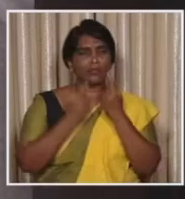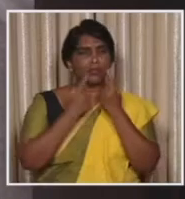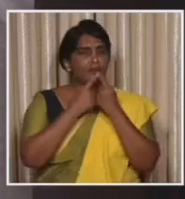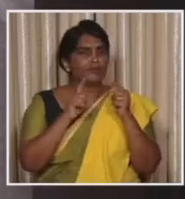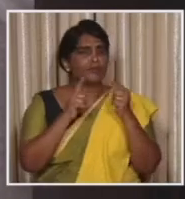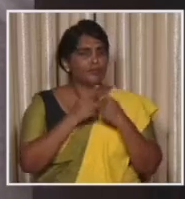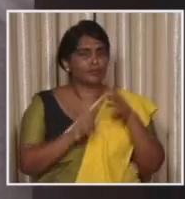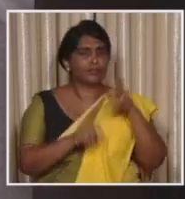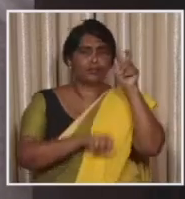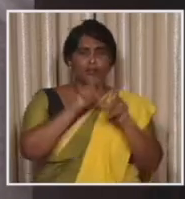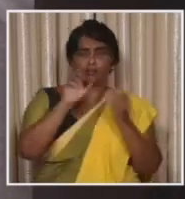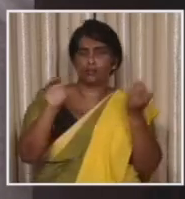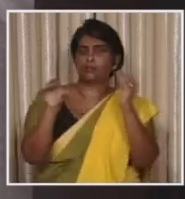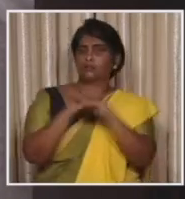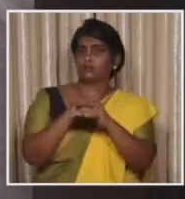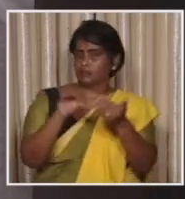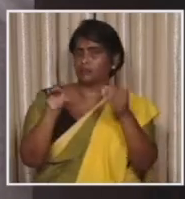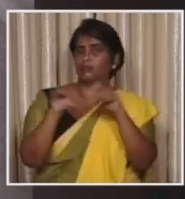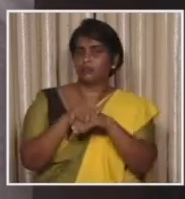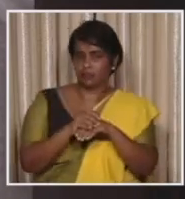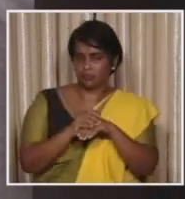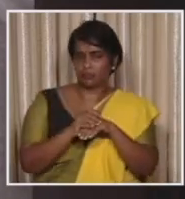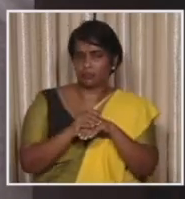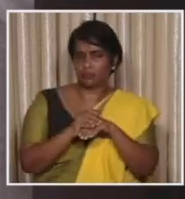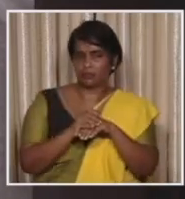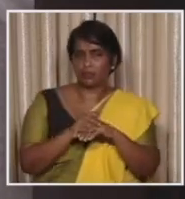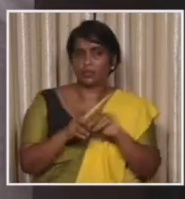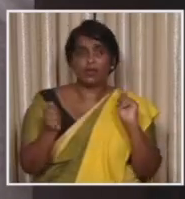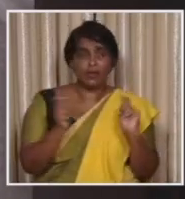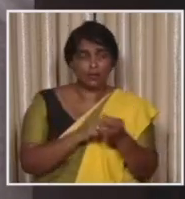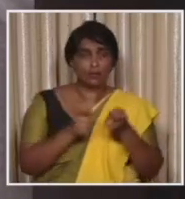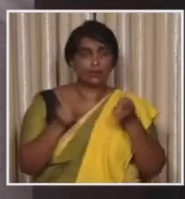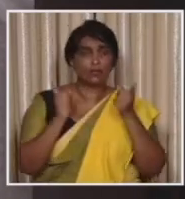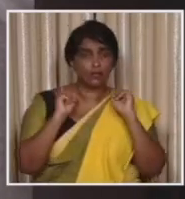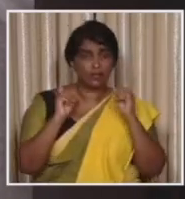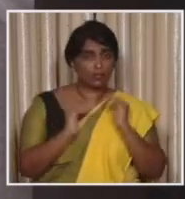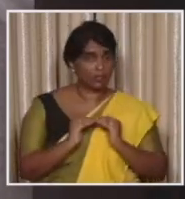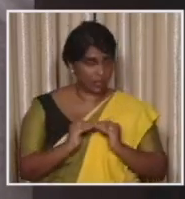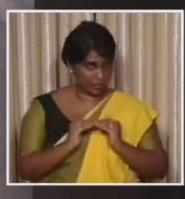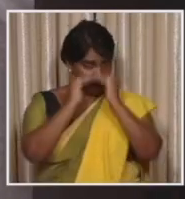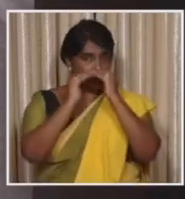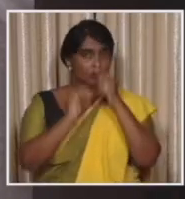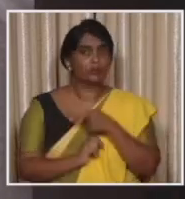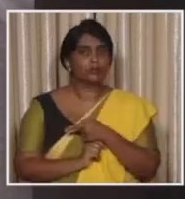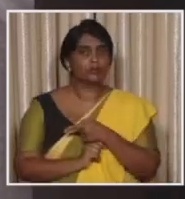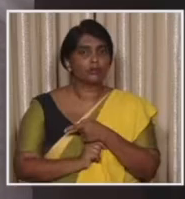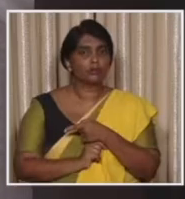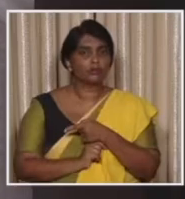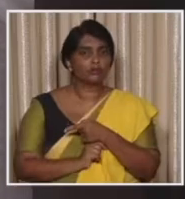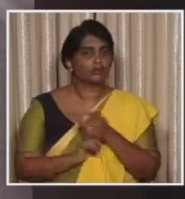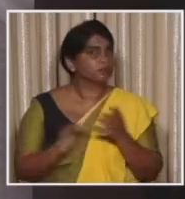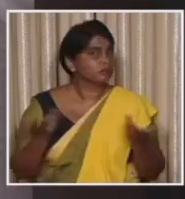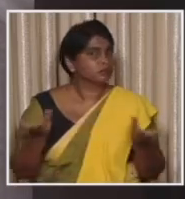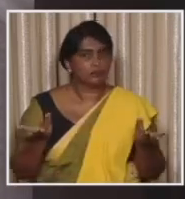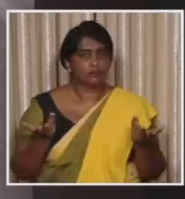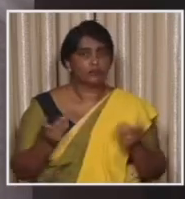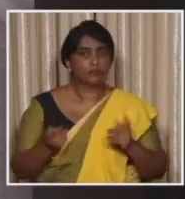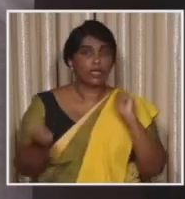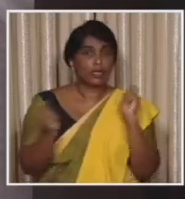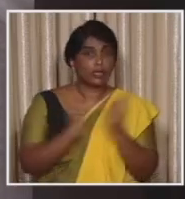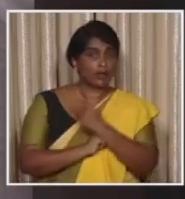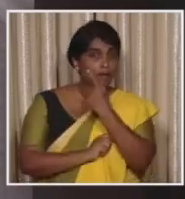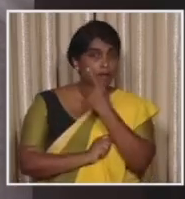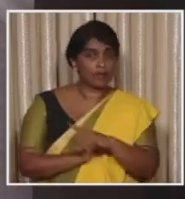විවිධාකාර වූ පුද්ගලින් යොමු වන්නේ ක්‍රිකට් ක්‍රීඩාව දියුණු කරන්නටද එහෙම නැත්නම් ක්‍රිකට්